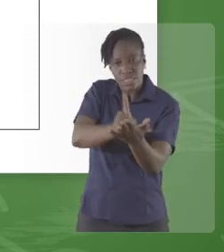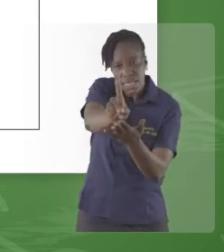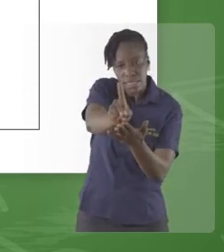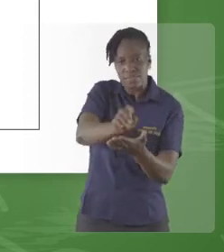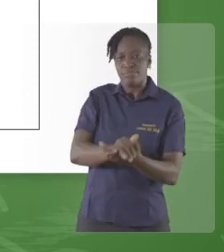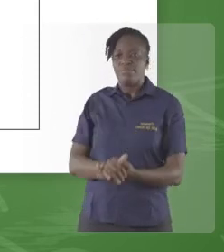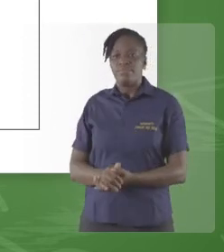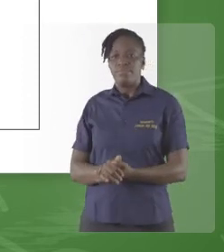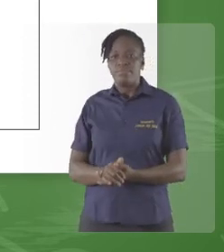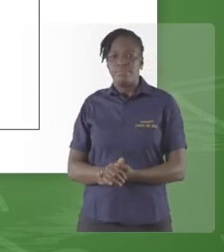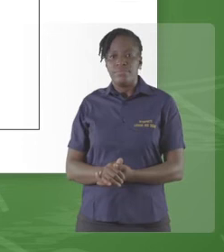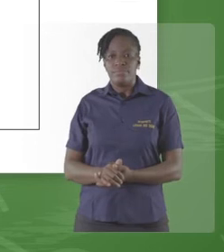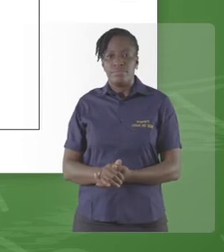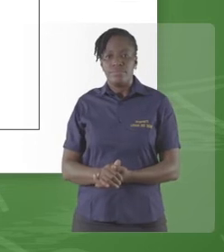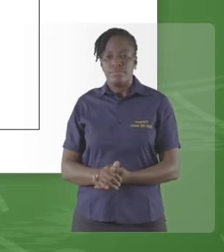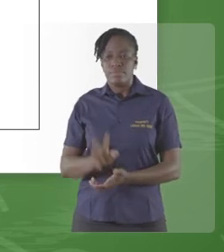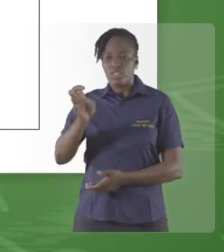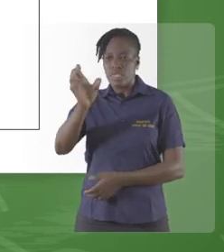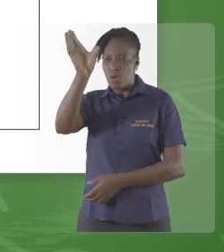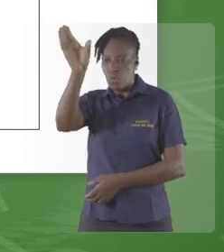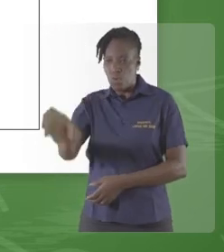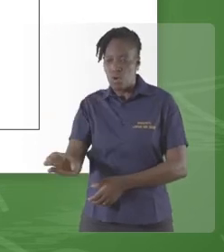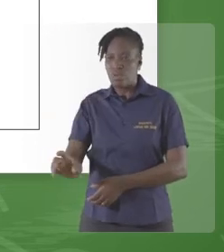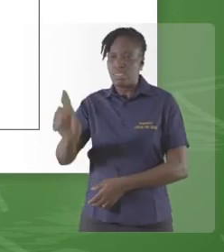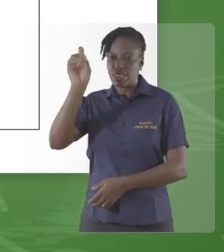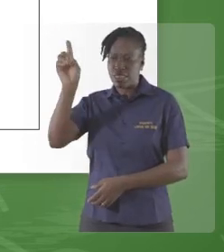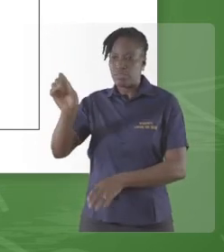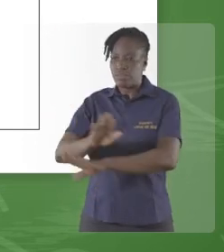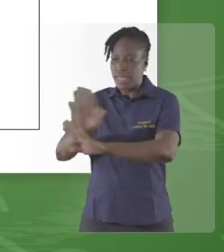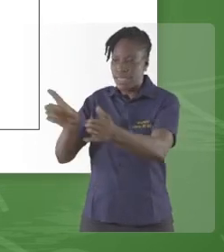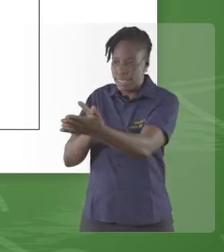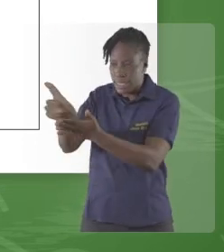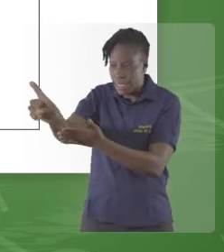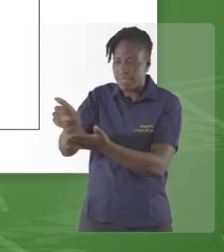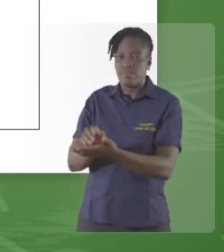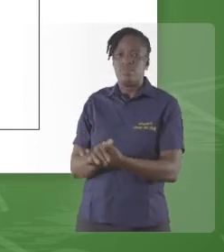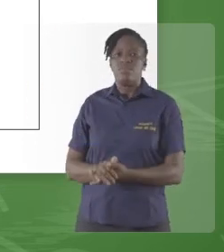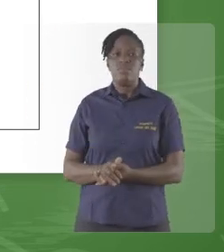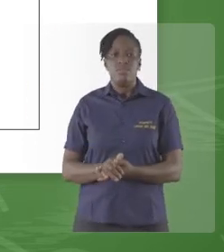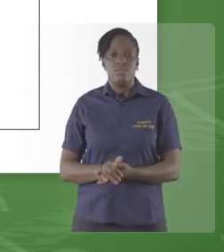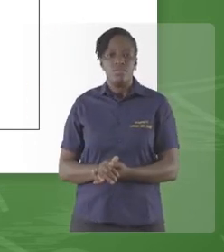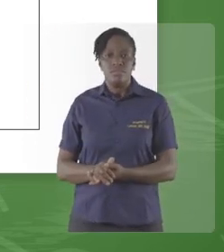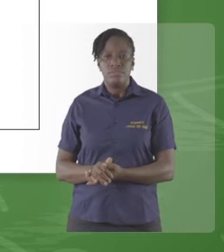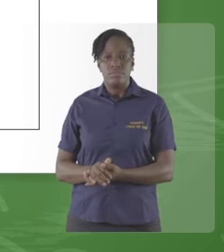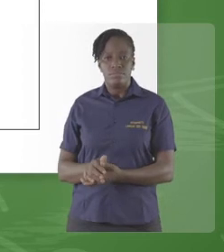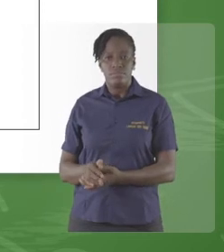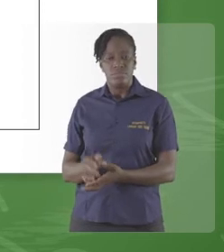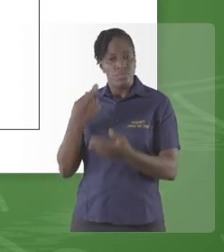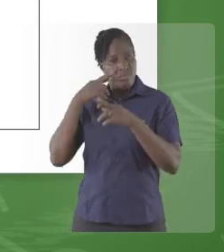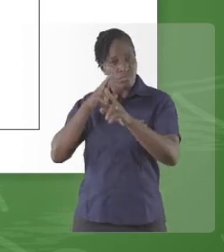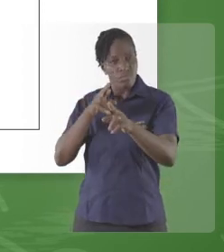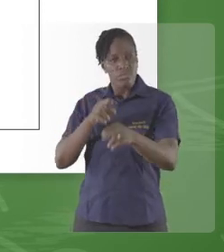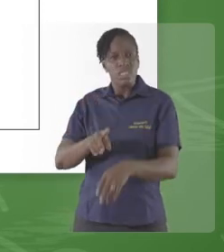direct et la seconde colonne au discours indirect. Vous voyez